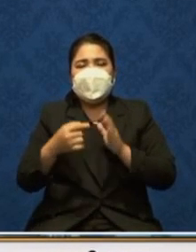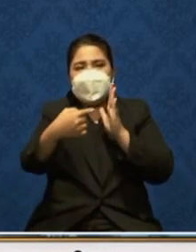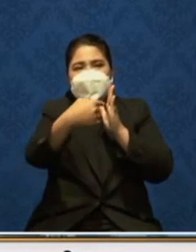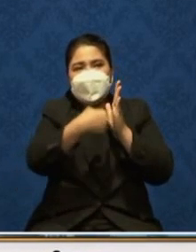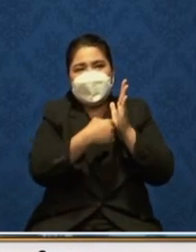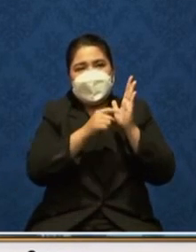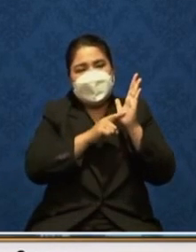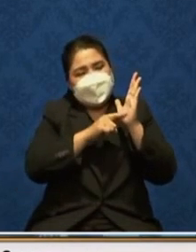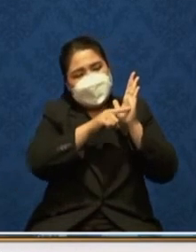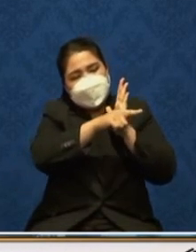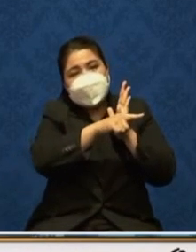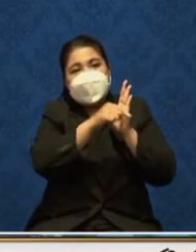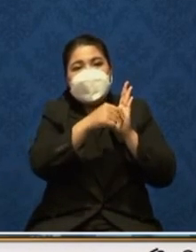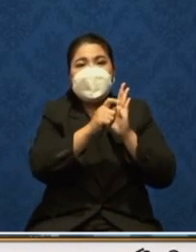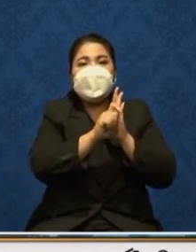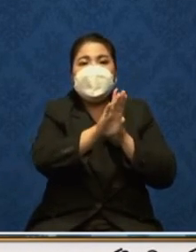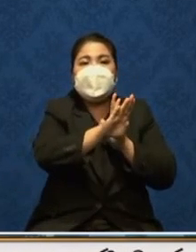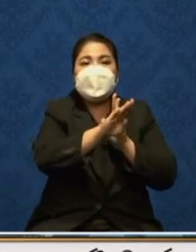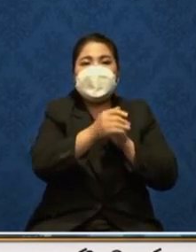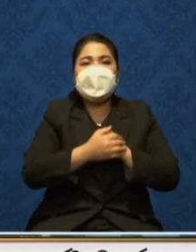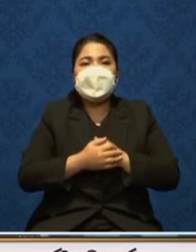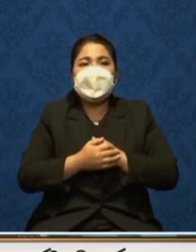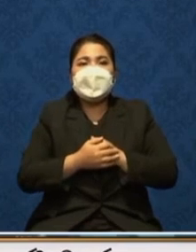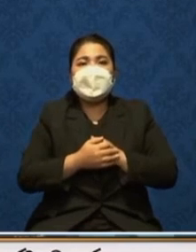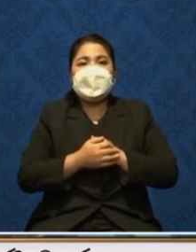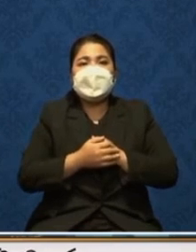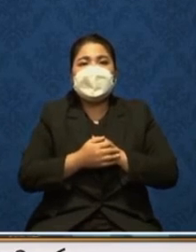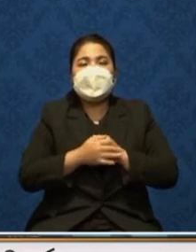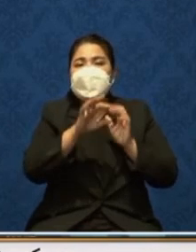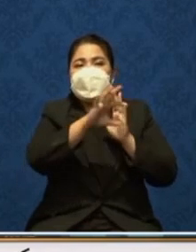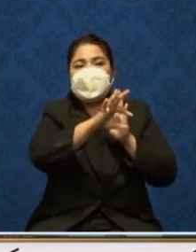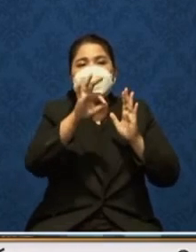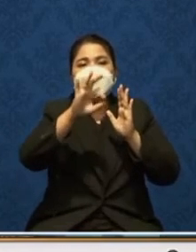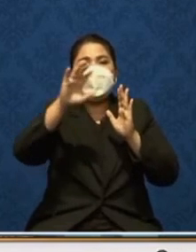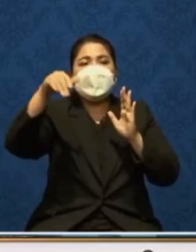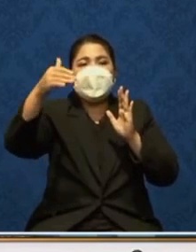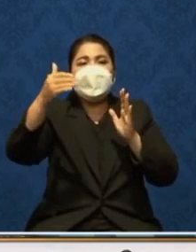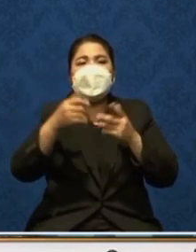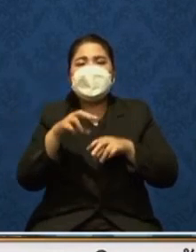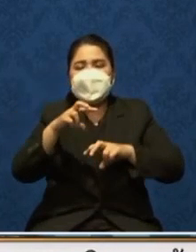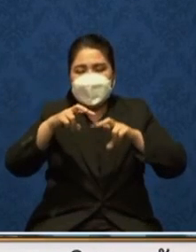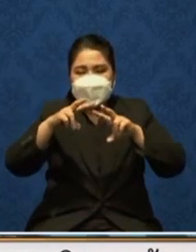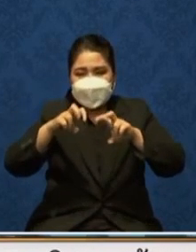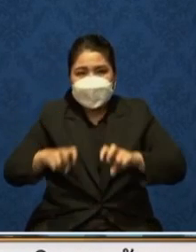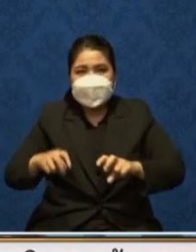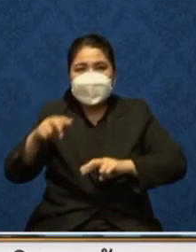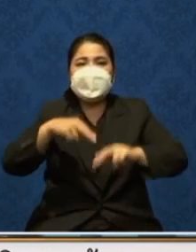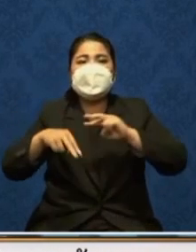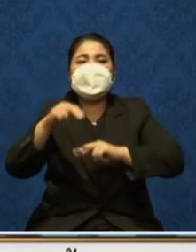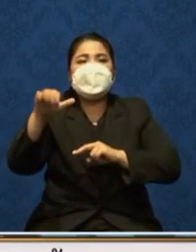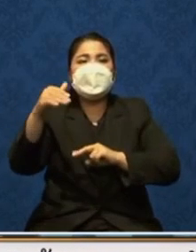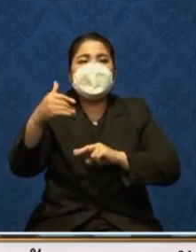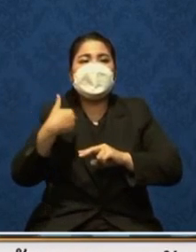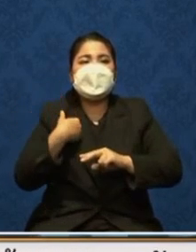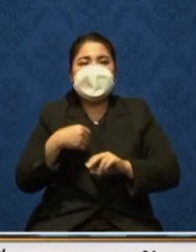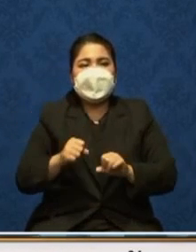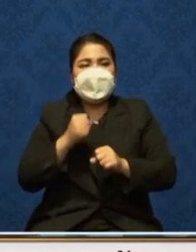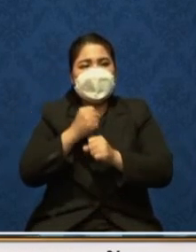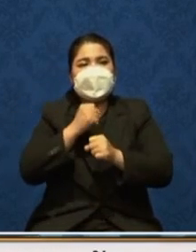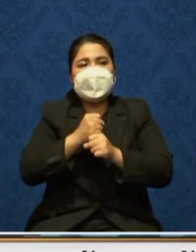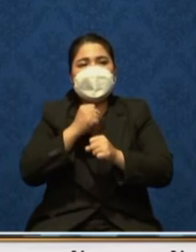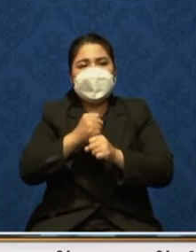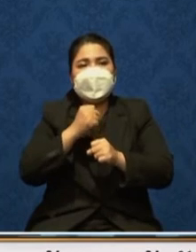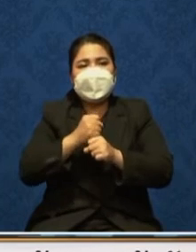บนราชทานีดึงมาก่อนเลยครั ดึมาศึกษาก่อนเลยครพยายามเล่งก่อน แล้จะทำอย่ดีนะครันี่เปรถไฟ